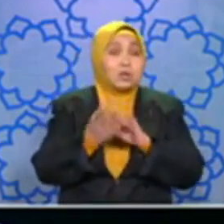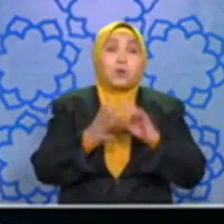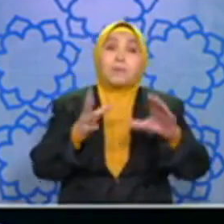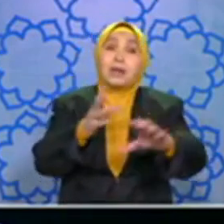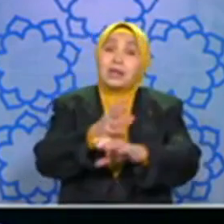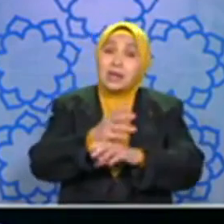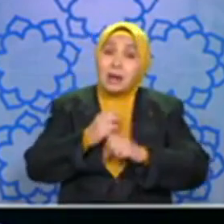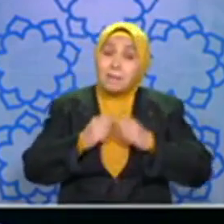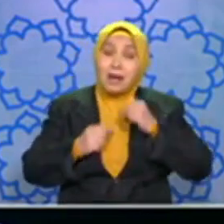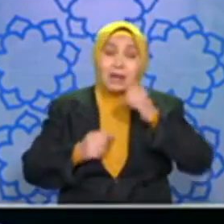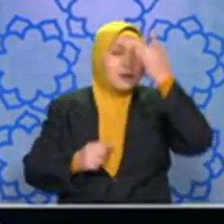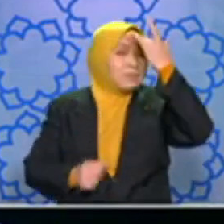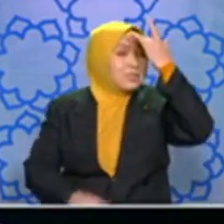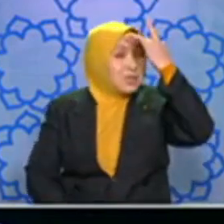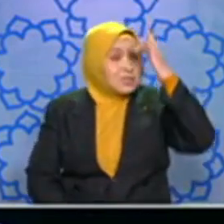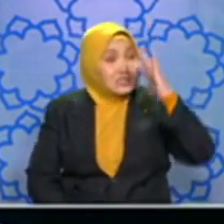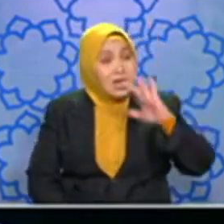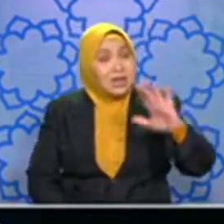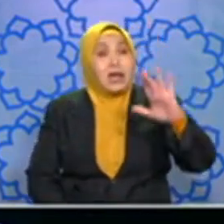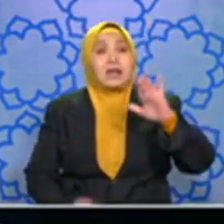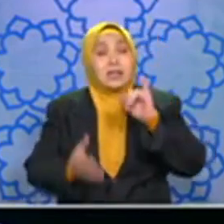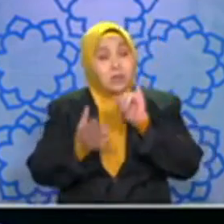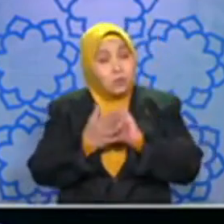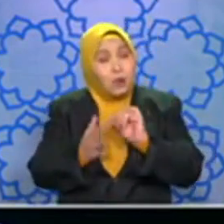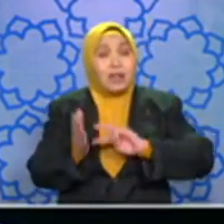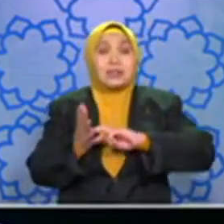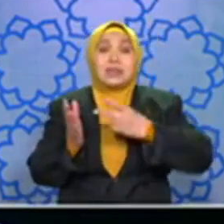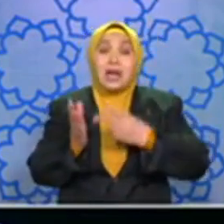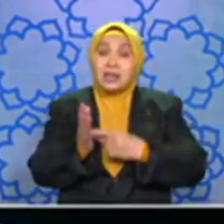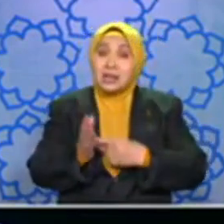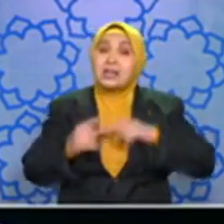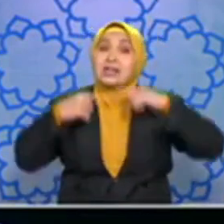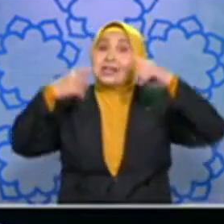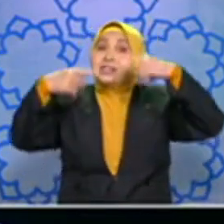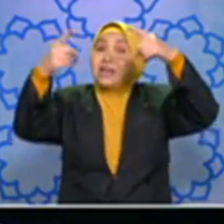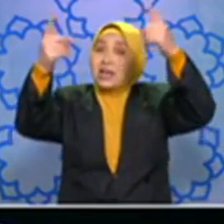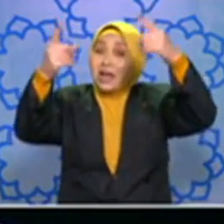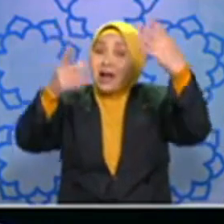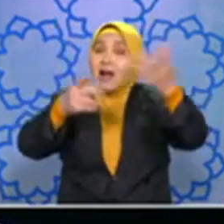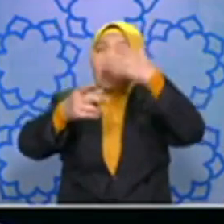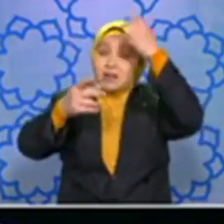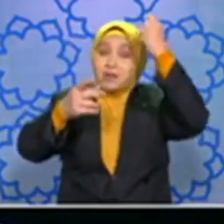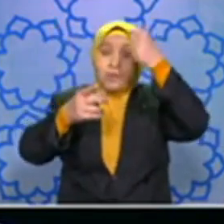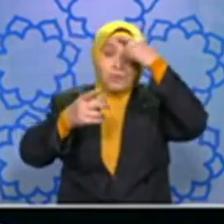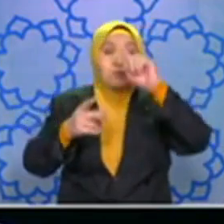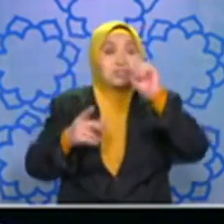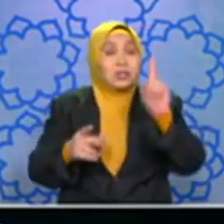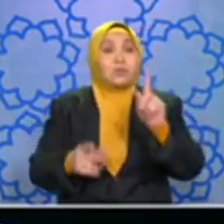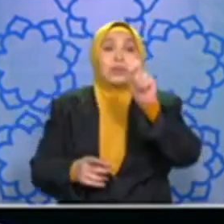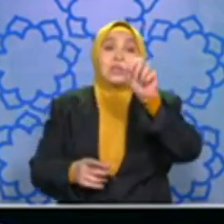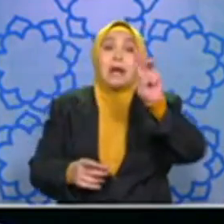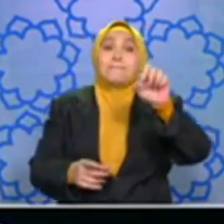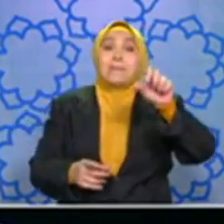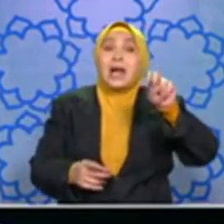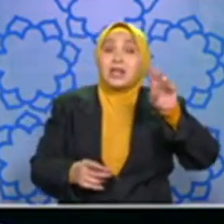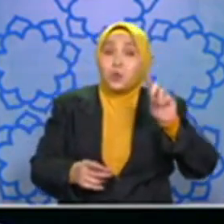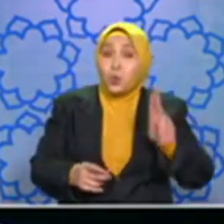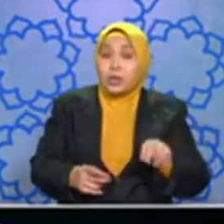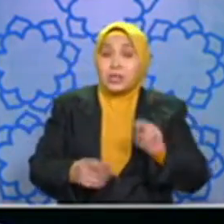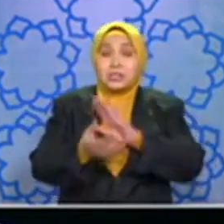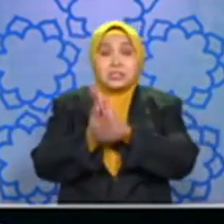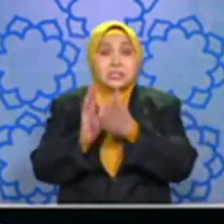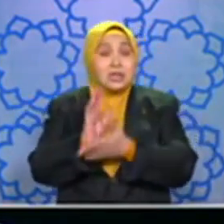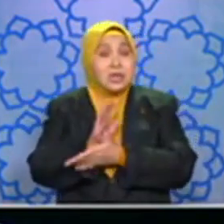mendapat kebijaksanaan. Maka itulah tanda kejayaan bagi sesuatu tamadun. Wala taj'al ma'allahi